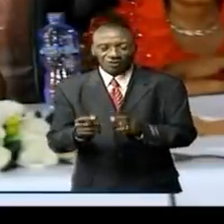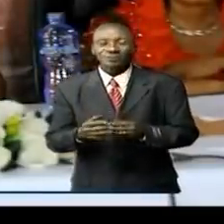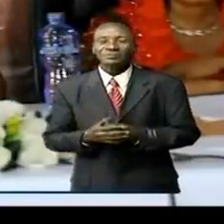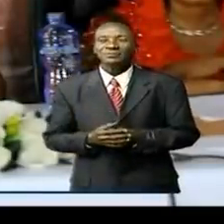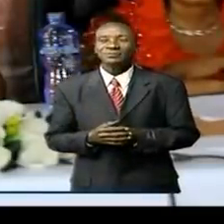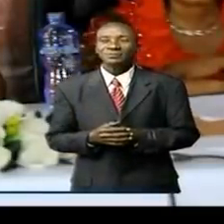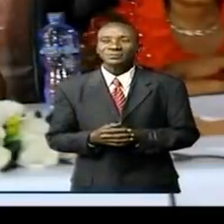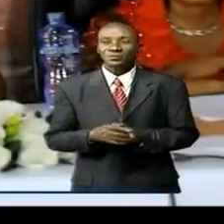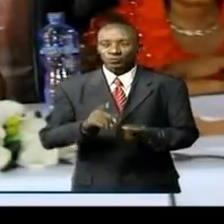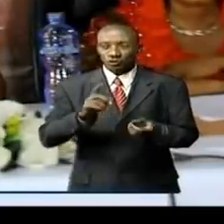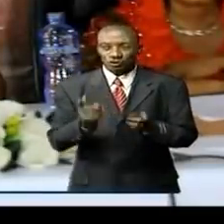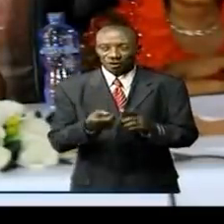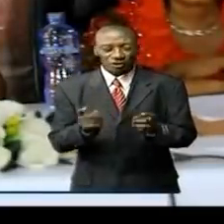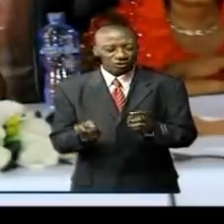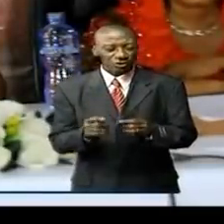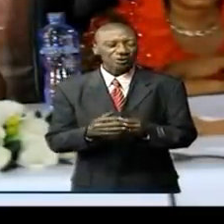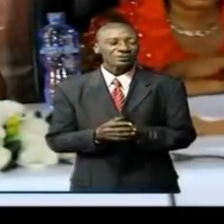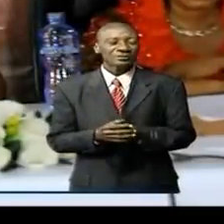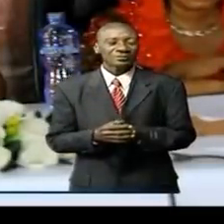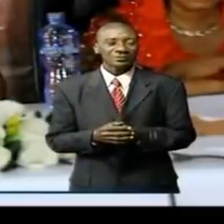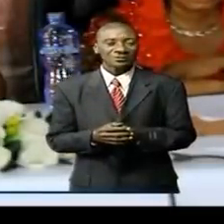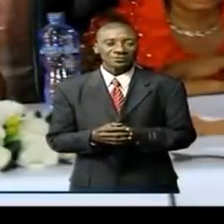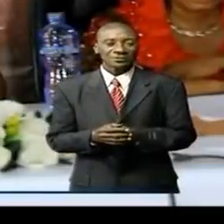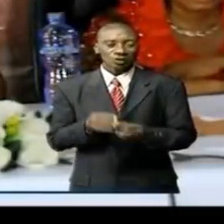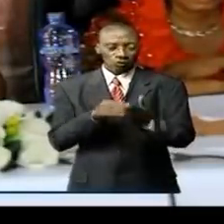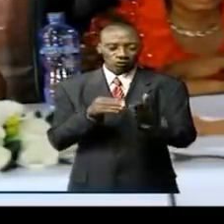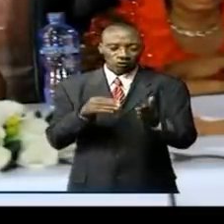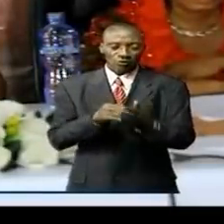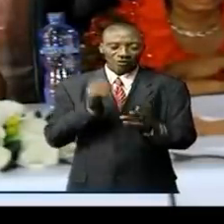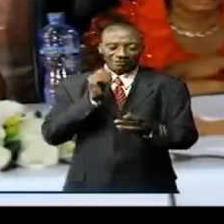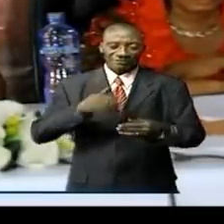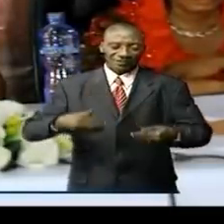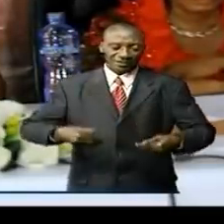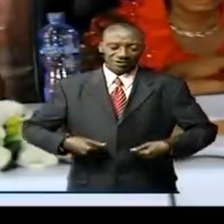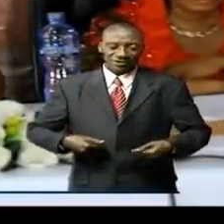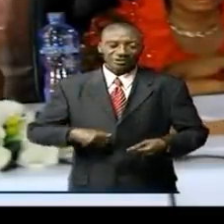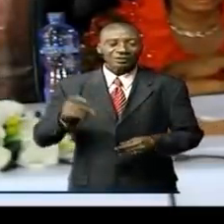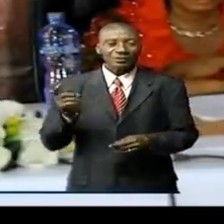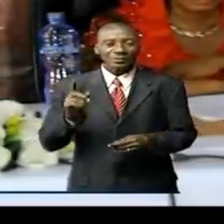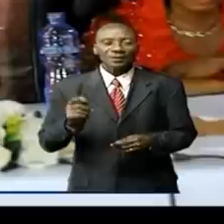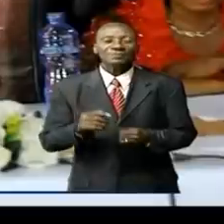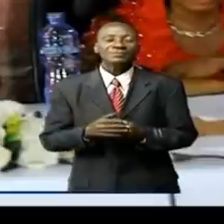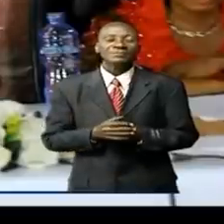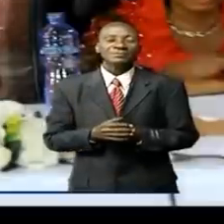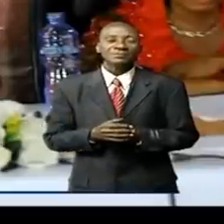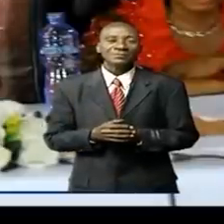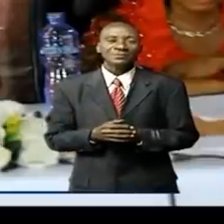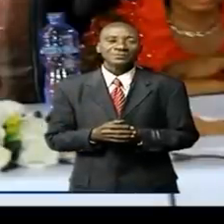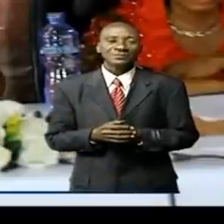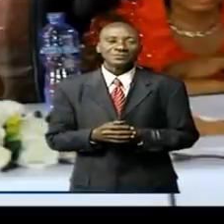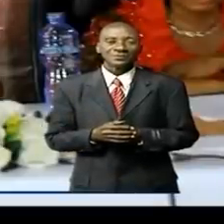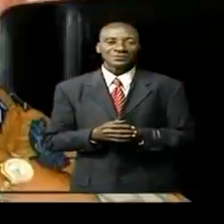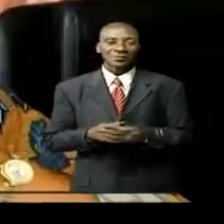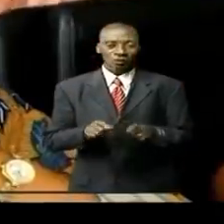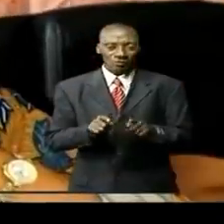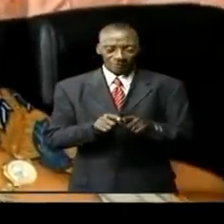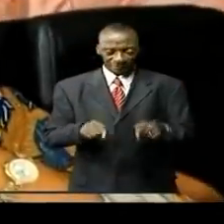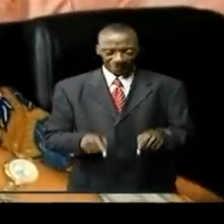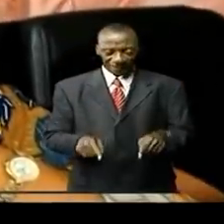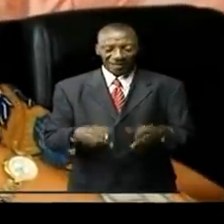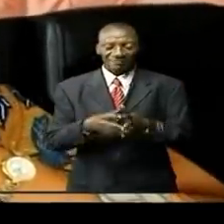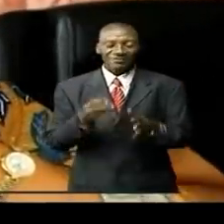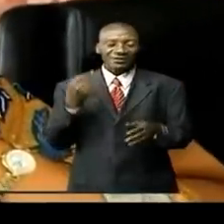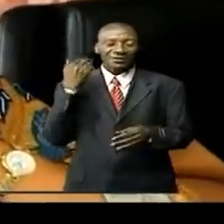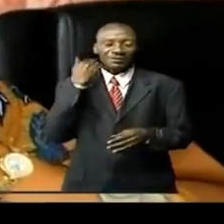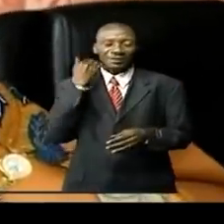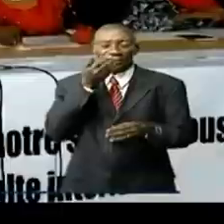abus sexuels contre la femme et la jeune fille, comme nous la voyons aujourd'hui mobilisée face à la COVID-19. Pour Caroline